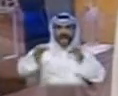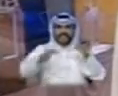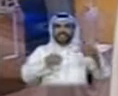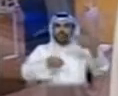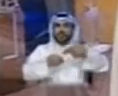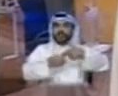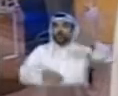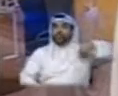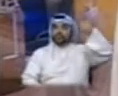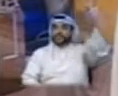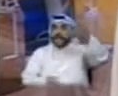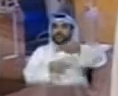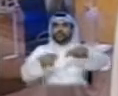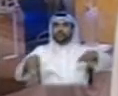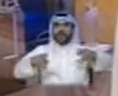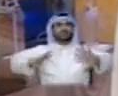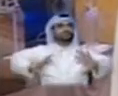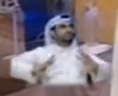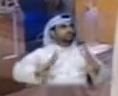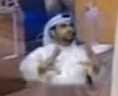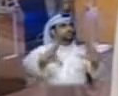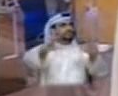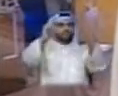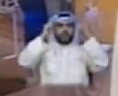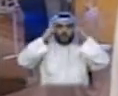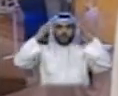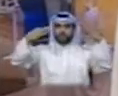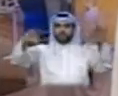معرض التصميم الهندسي شاهد من الشواهد على إبداعاتهم. حسن المطيري.